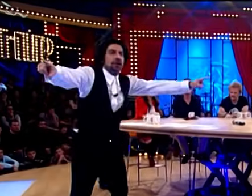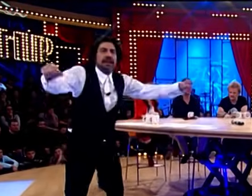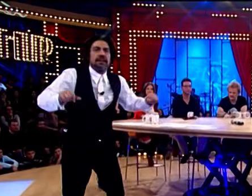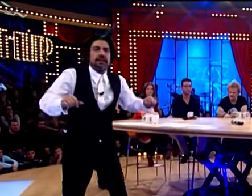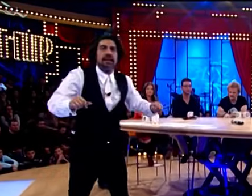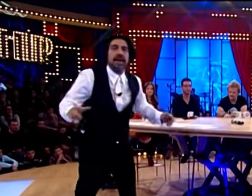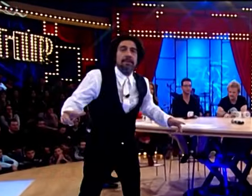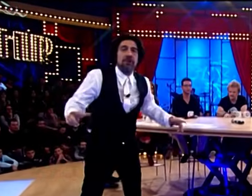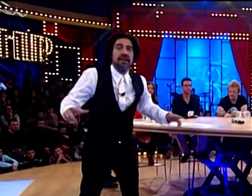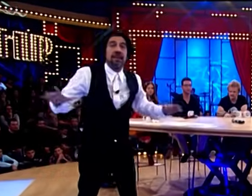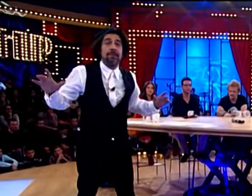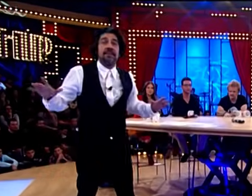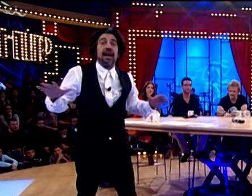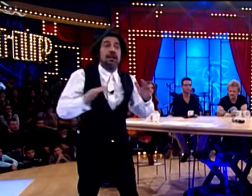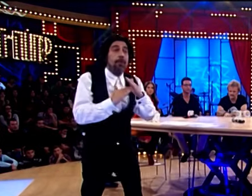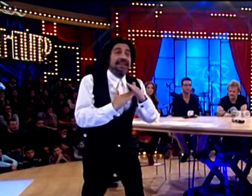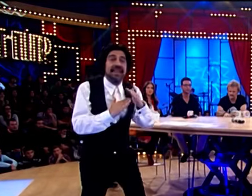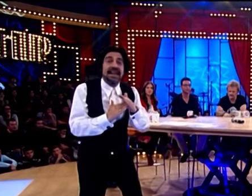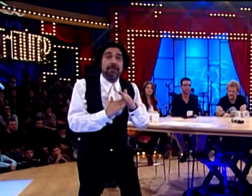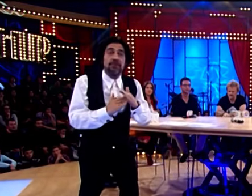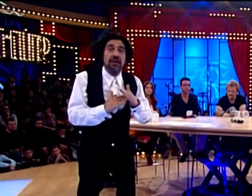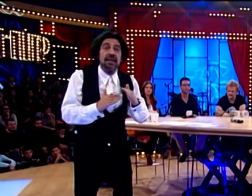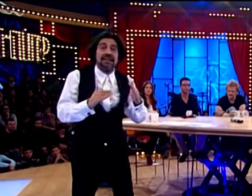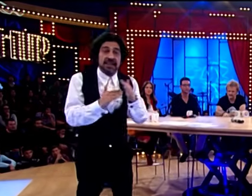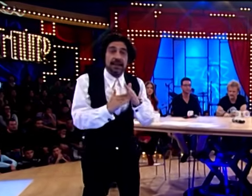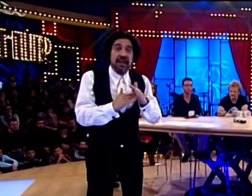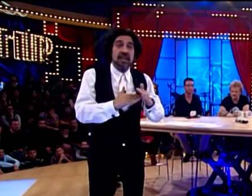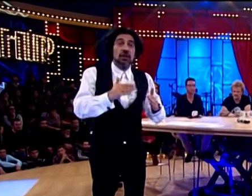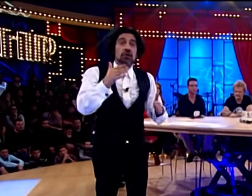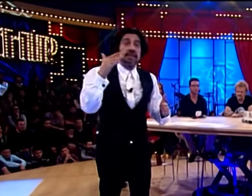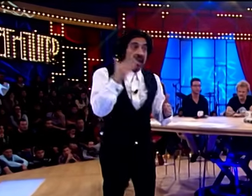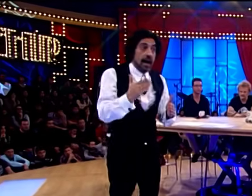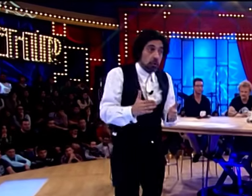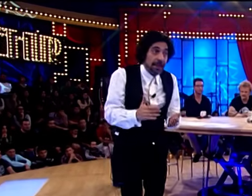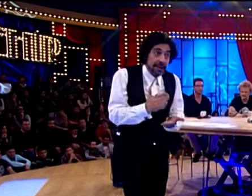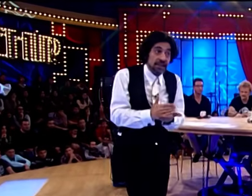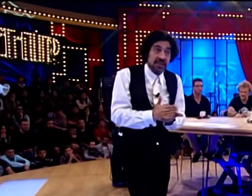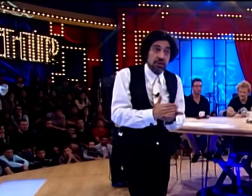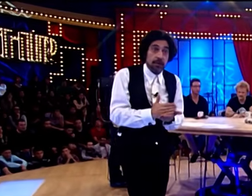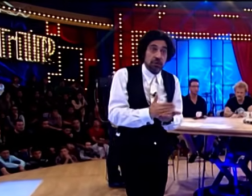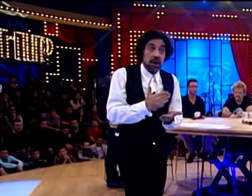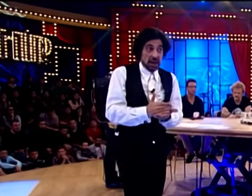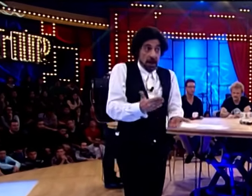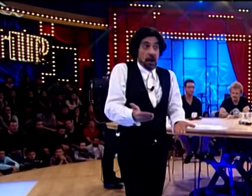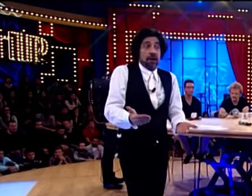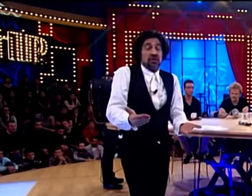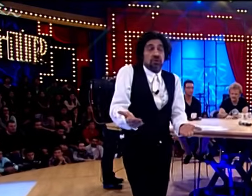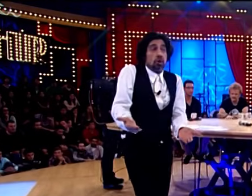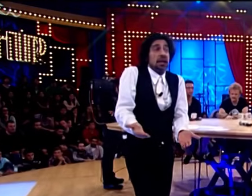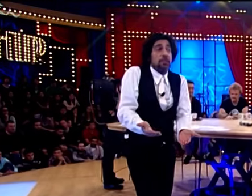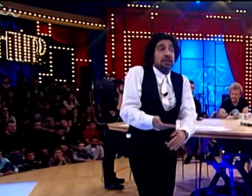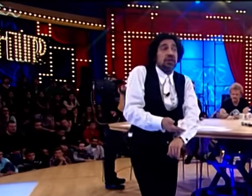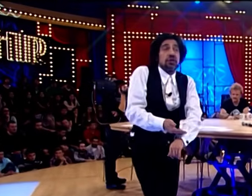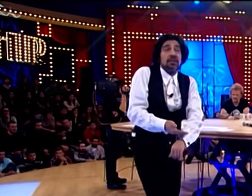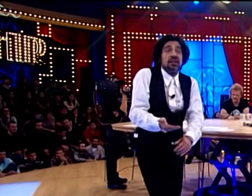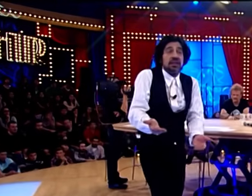Şuralar diyorlar kırmızı. Neymiş? Kesmek ana kumanda keser miymiş? Kesmek ana kumanda mı kesecekmiş? Ya ama çok